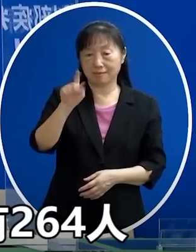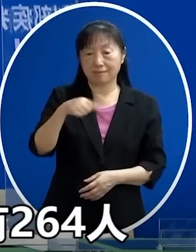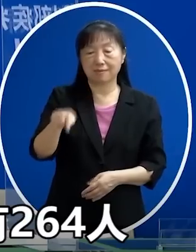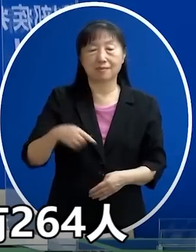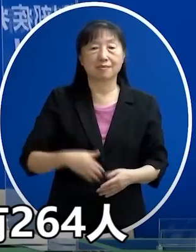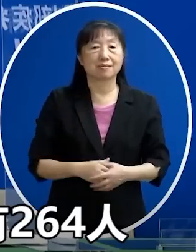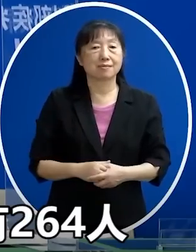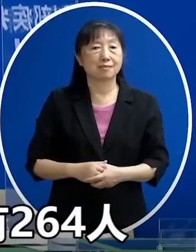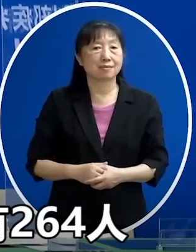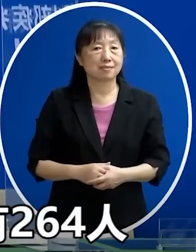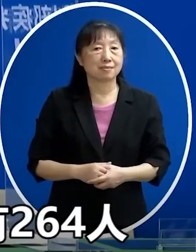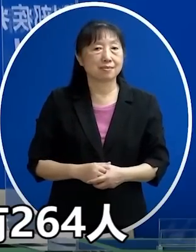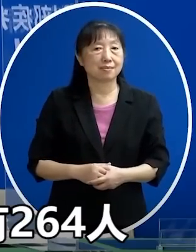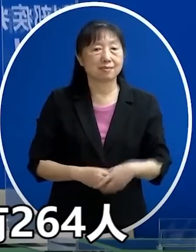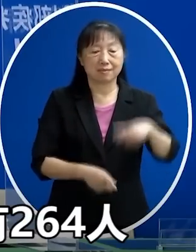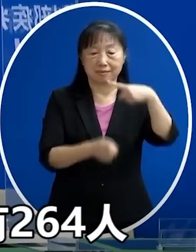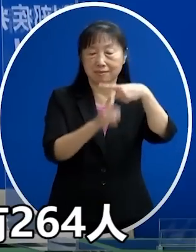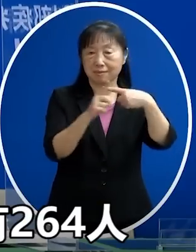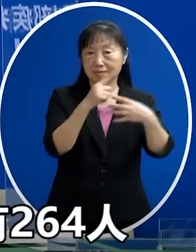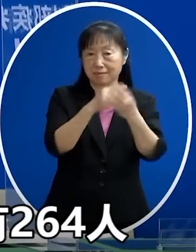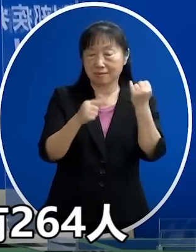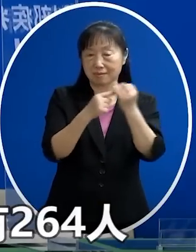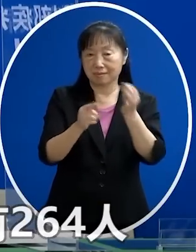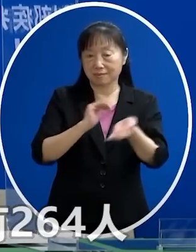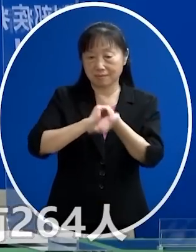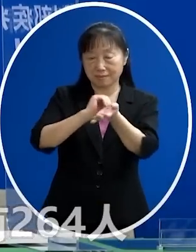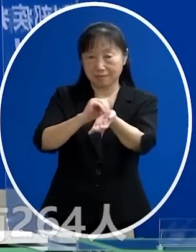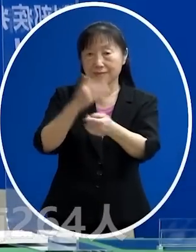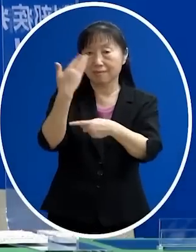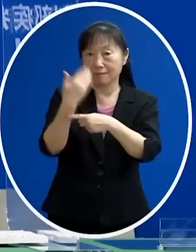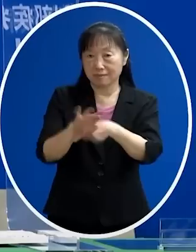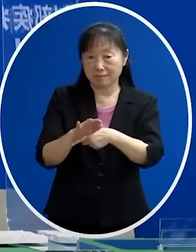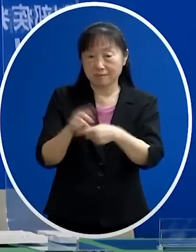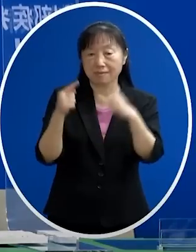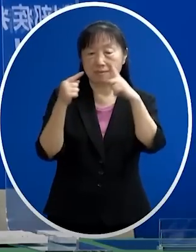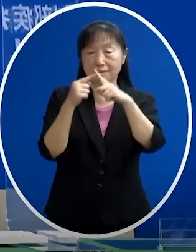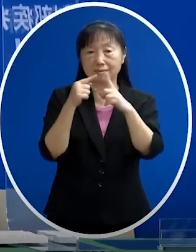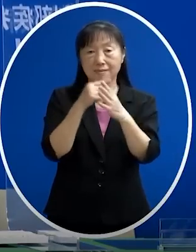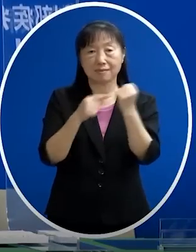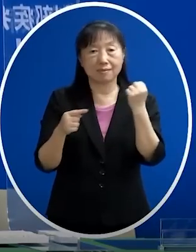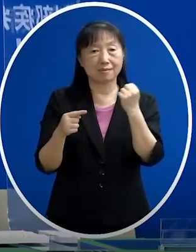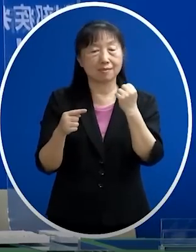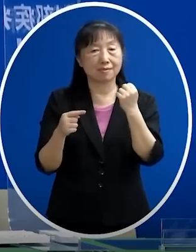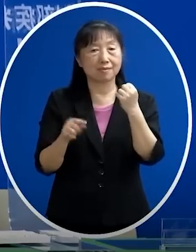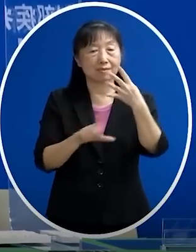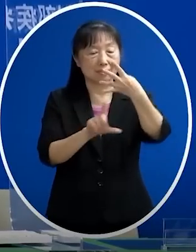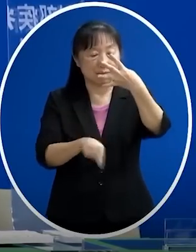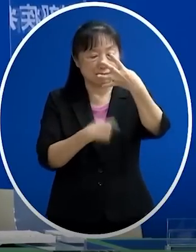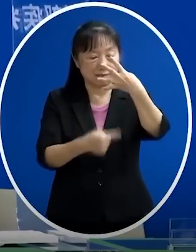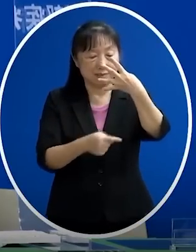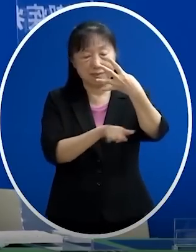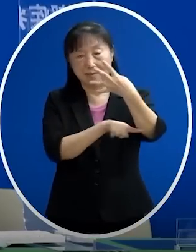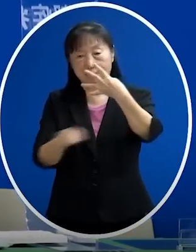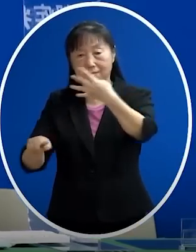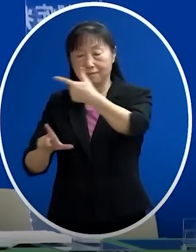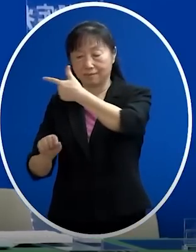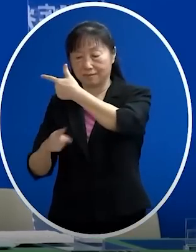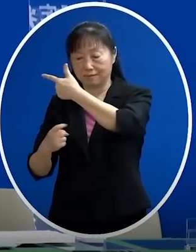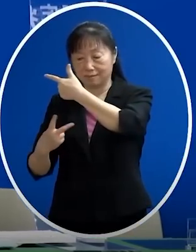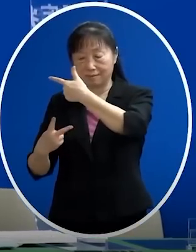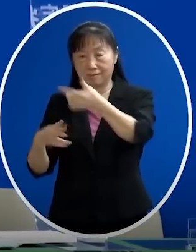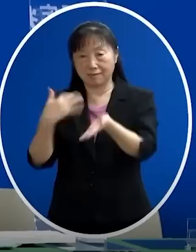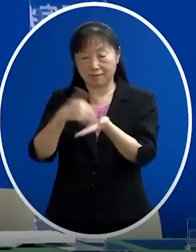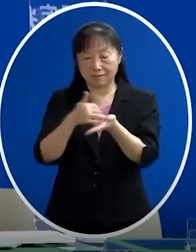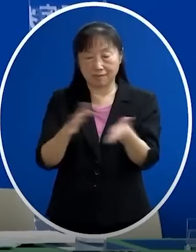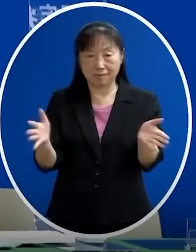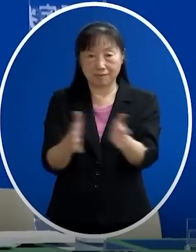2665人。那确诊个案送医以后死亡的人数从4月1号到6月12号的累